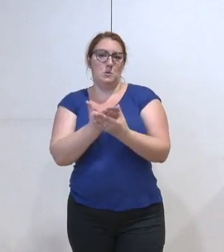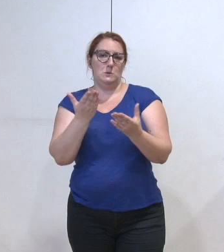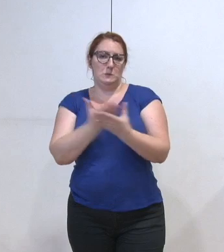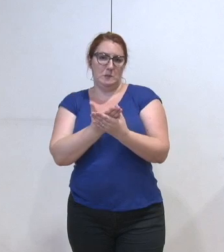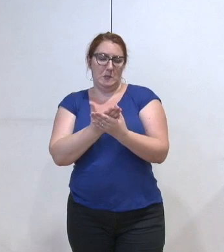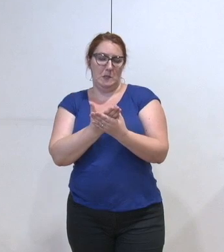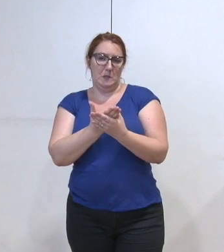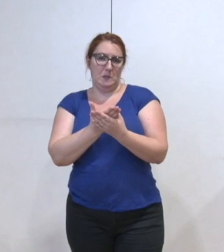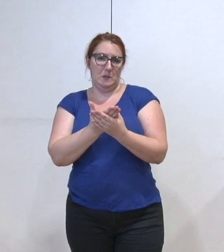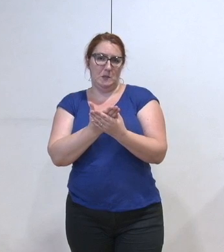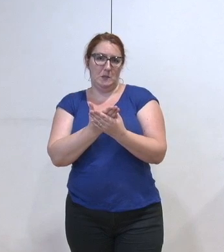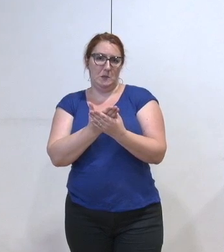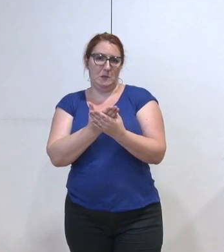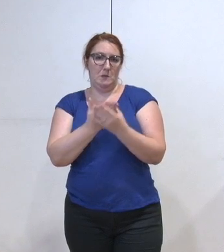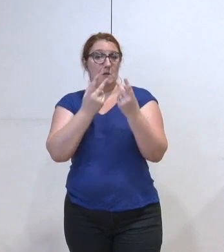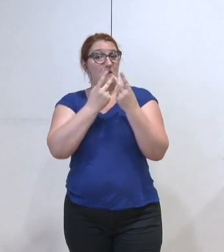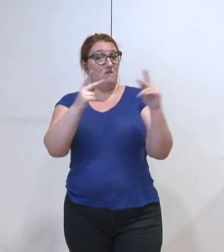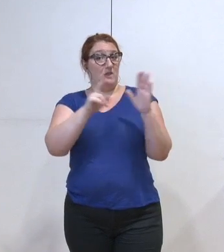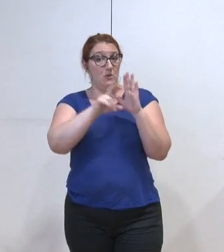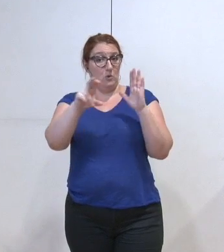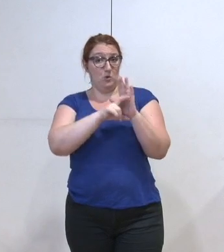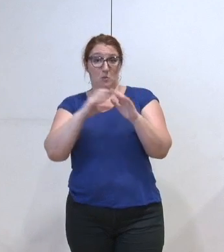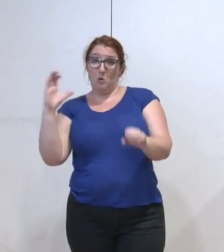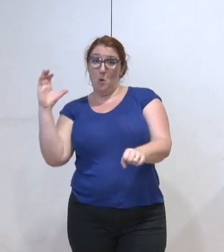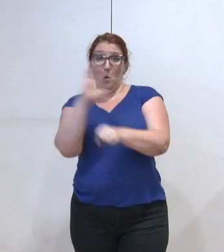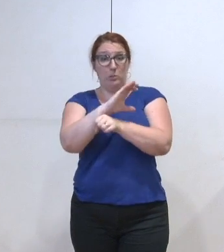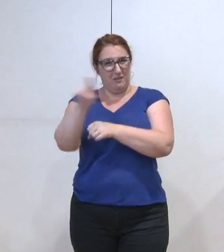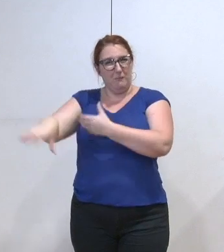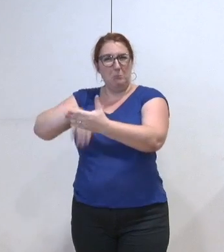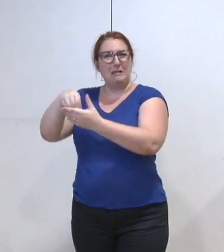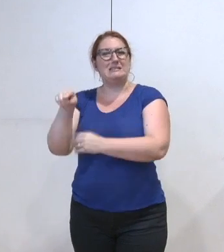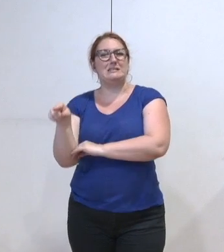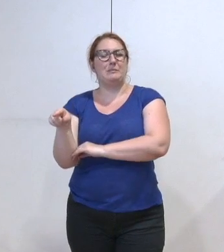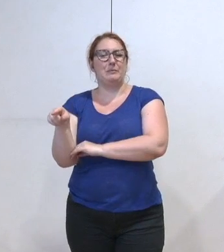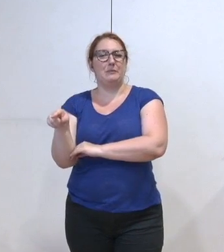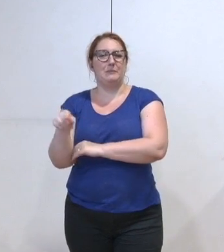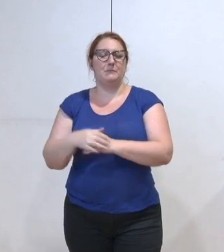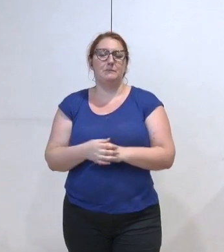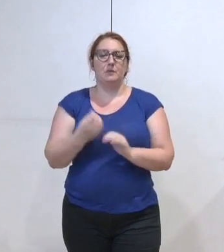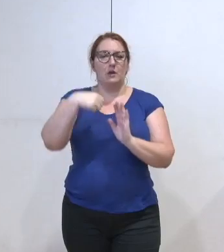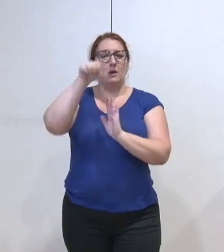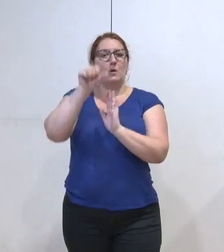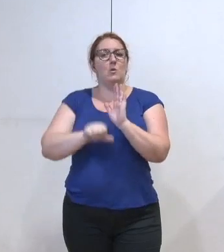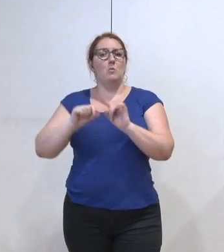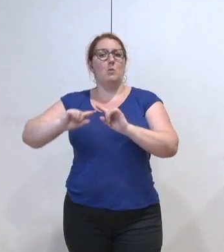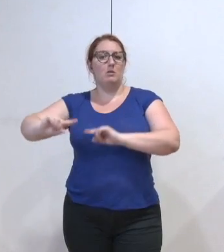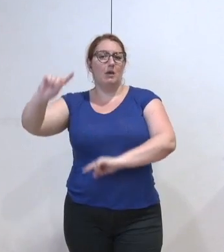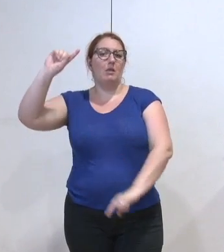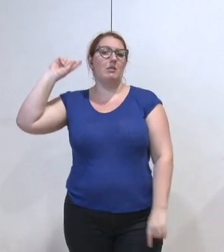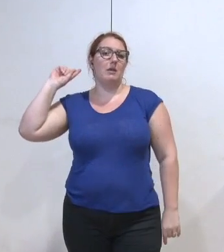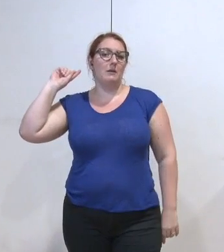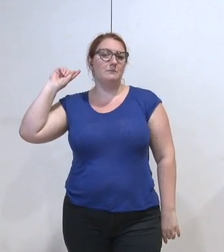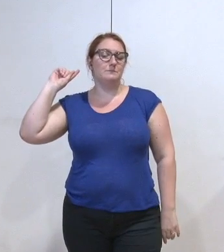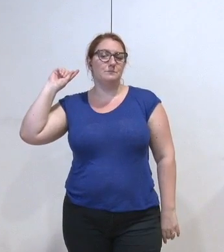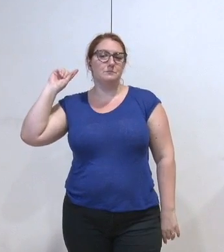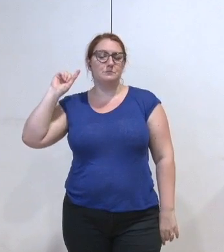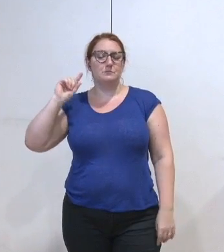contre la ville de Grenon nous évoquions le mois dernier le contrat pour la fête